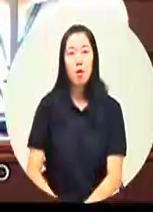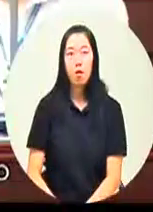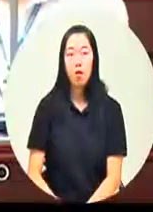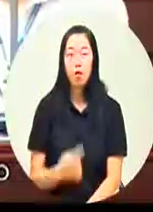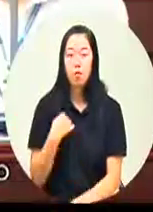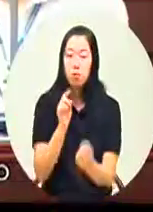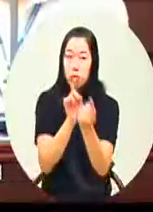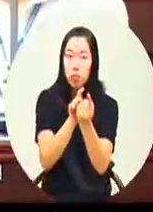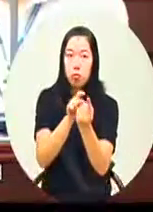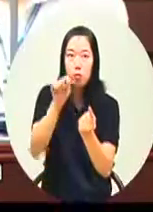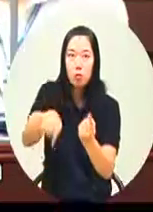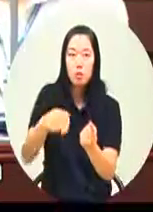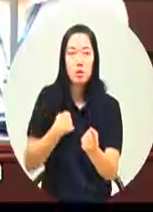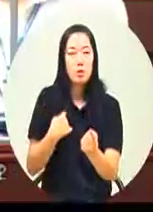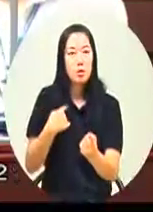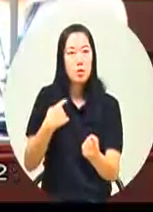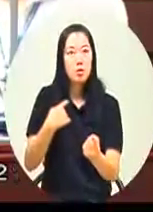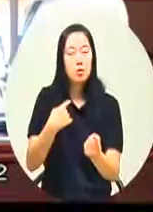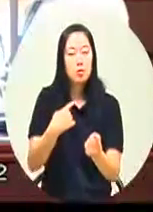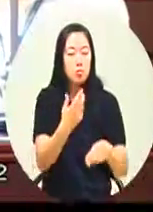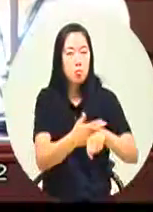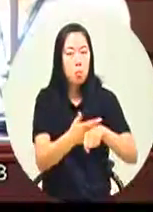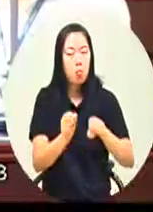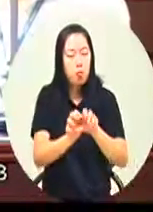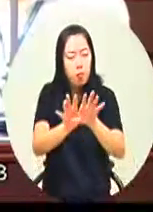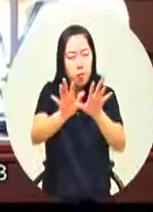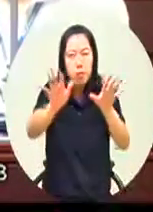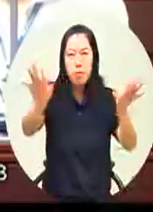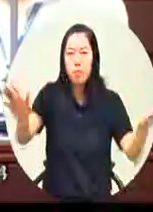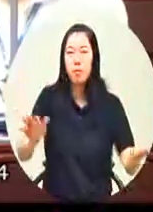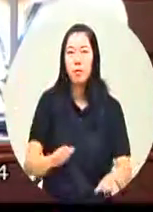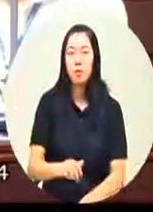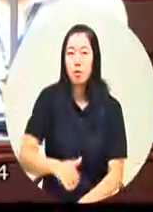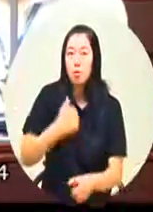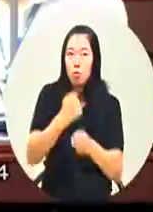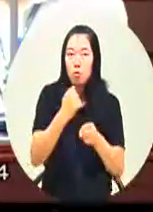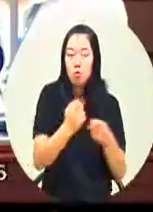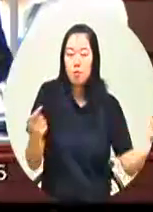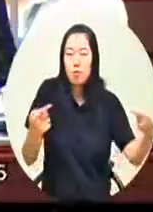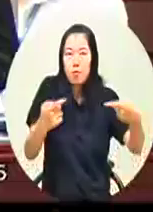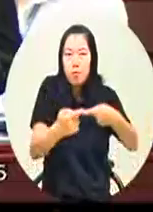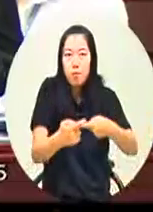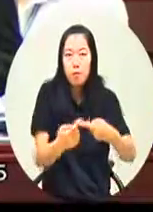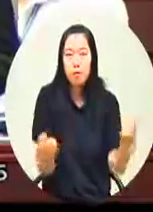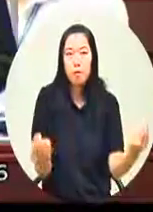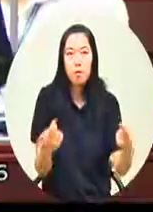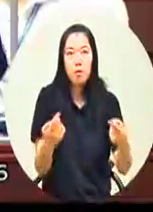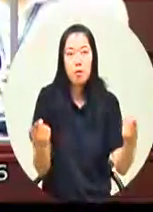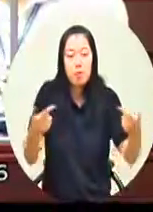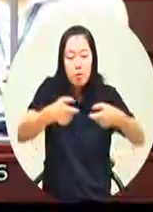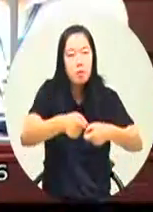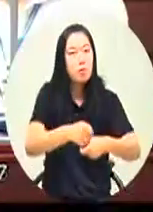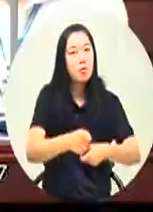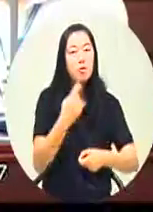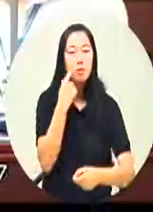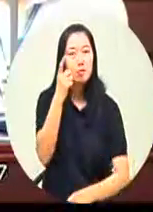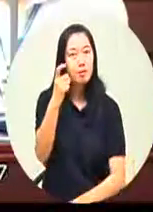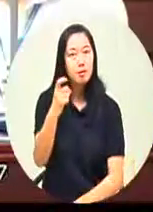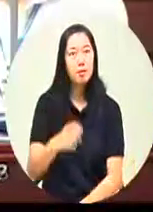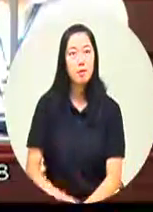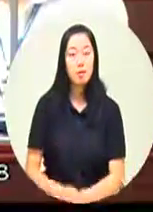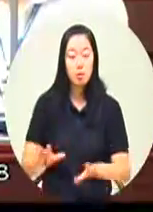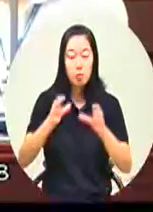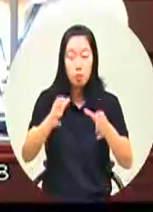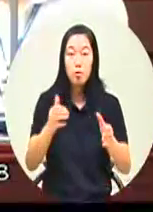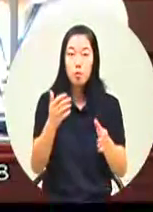现在已经蓬勃发展的这一种技术呢，一直都没有办法做一个很好的接轨。啊，这一次其实我们办完这个